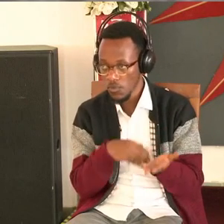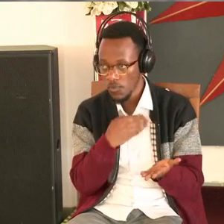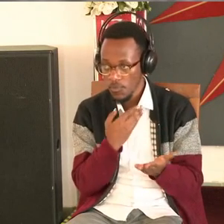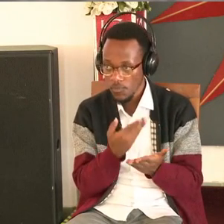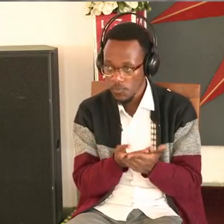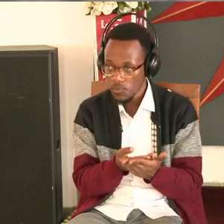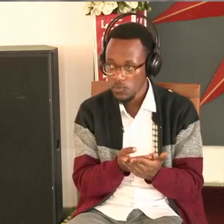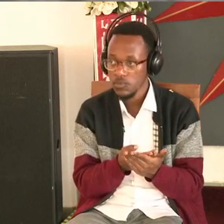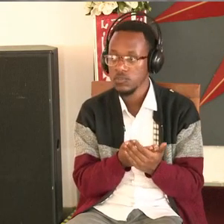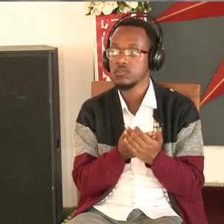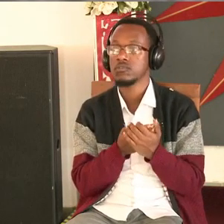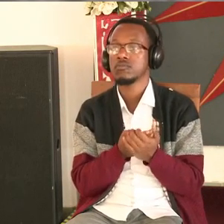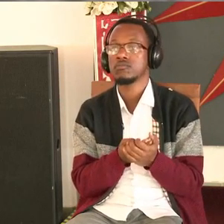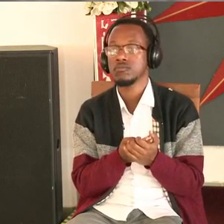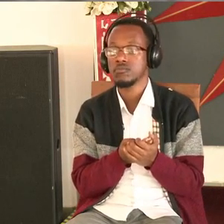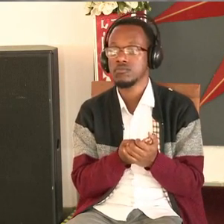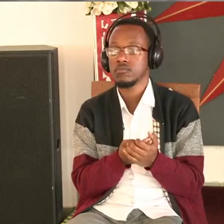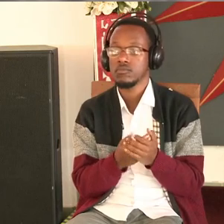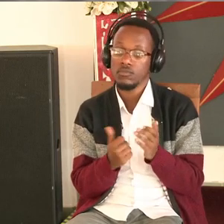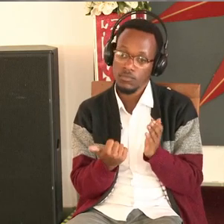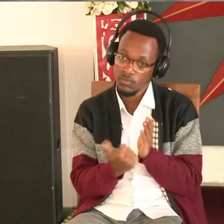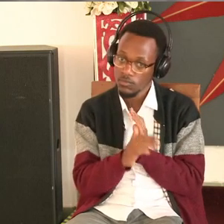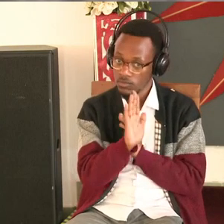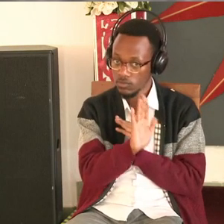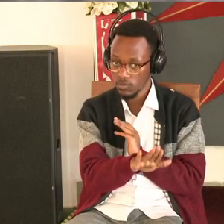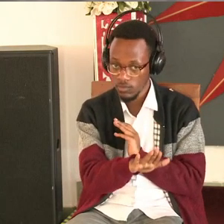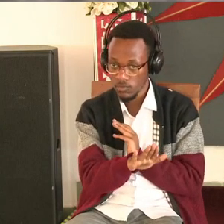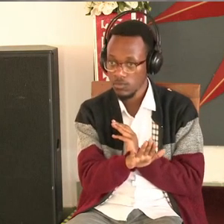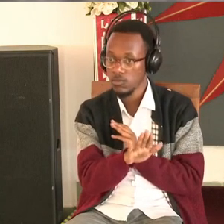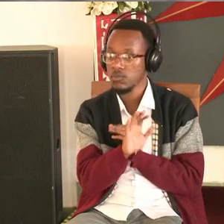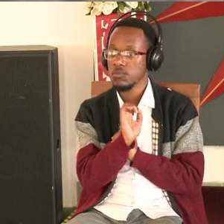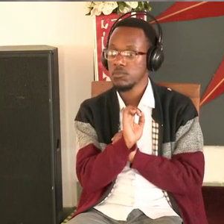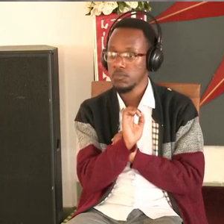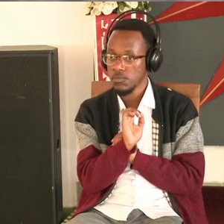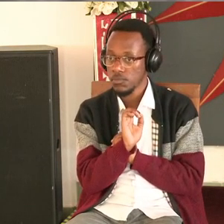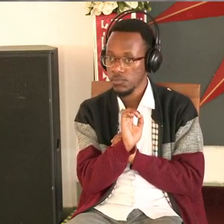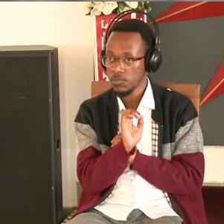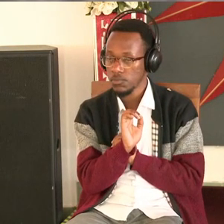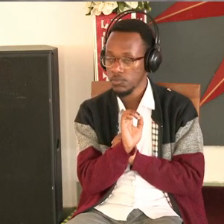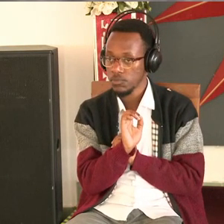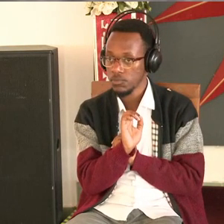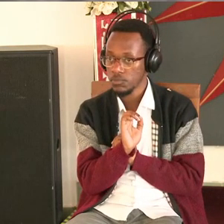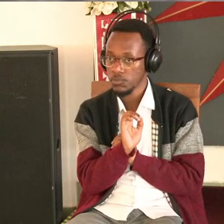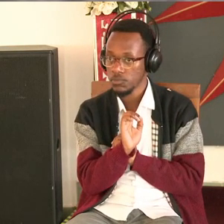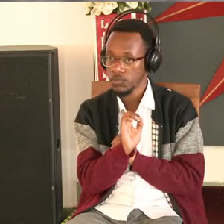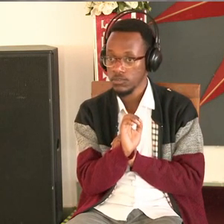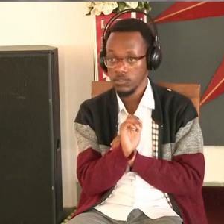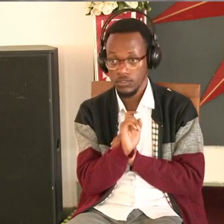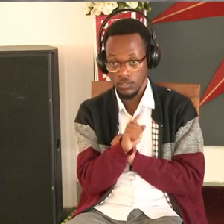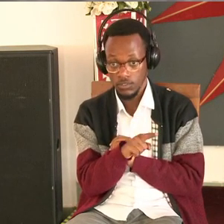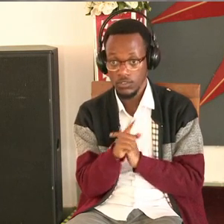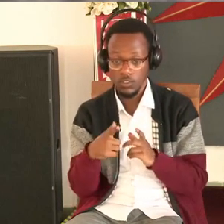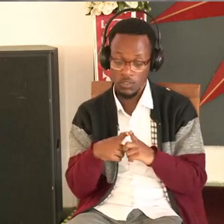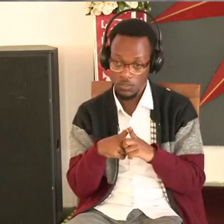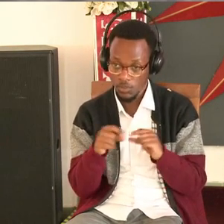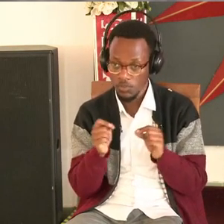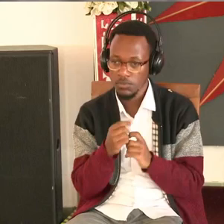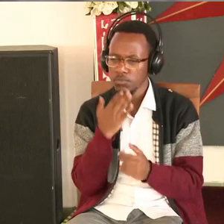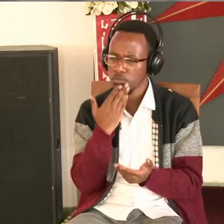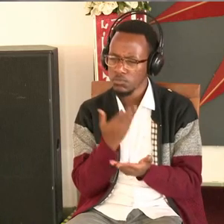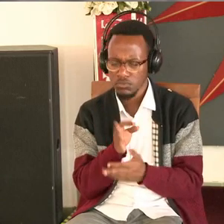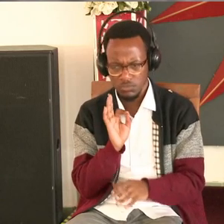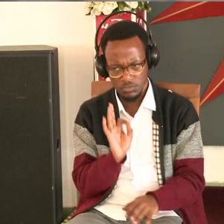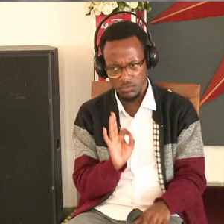ubakure mu makuba yabo yose no mu byago byabo byose. Mbega ijambo ryiza